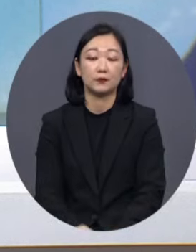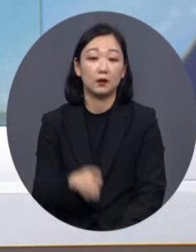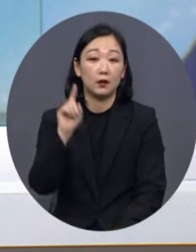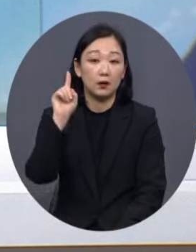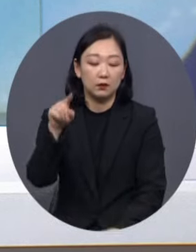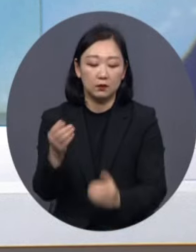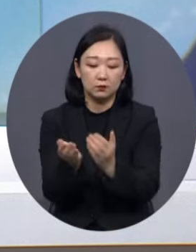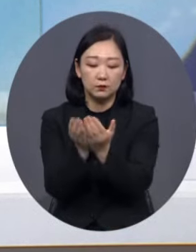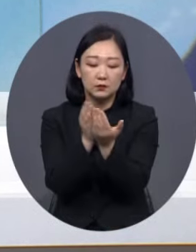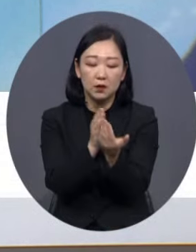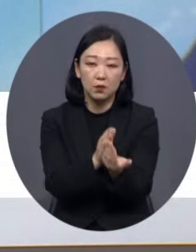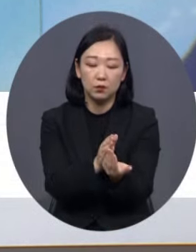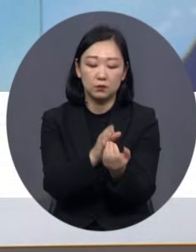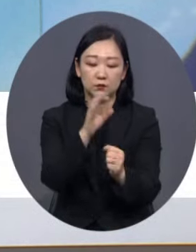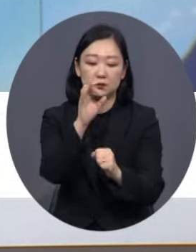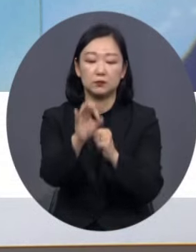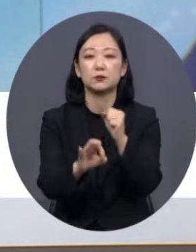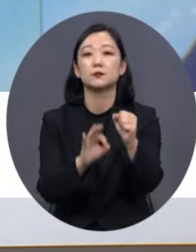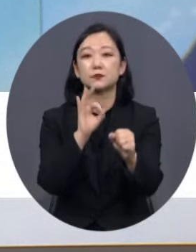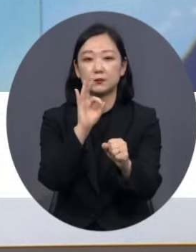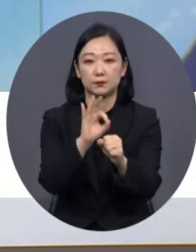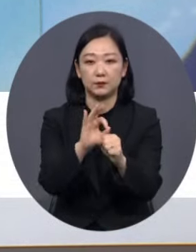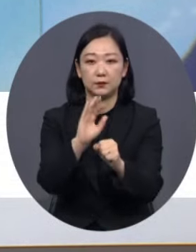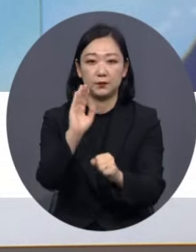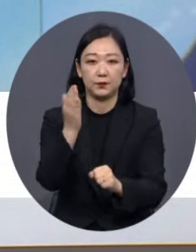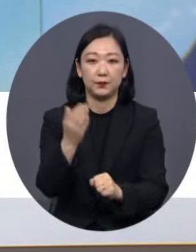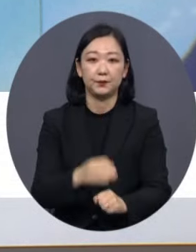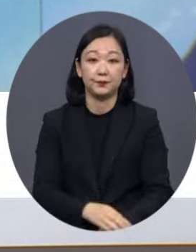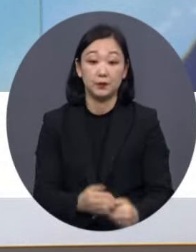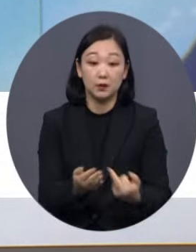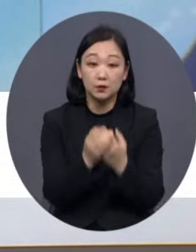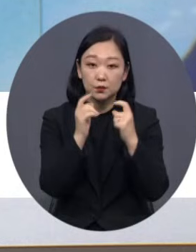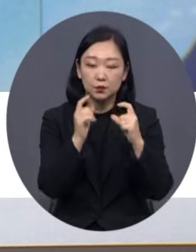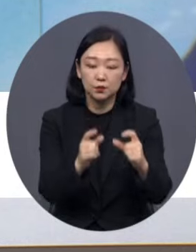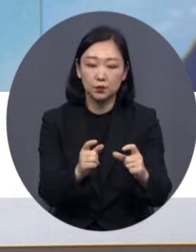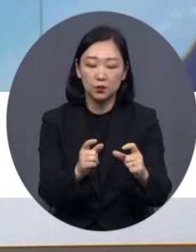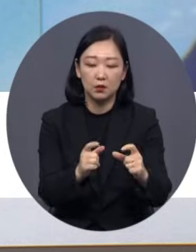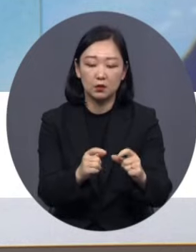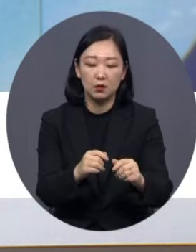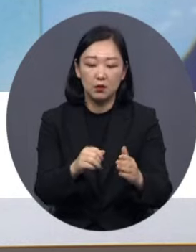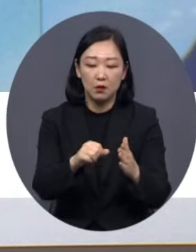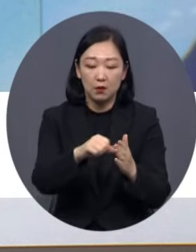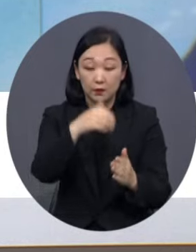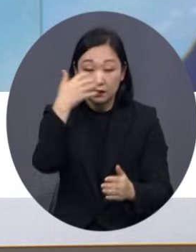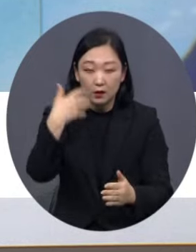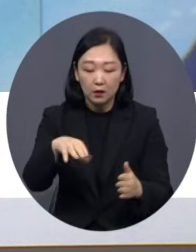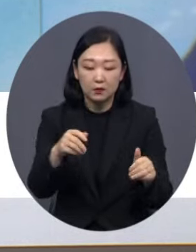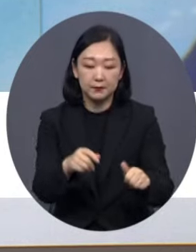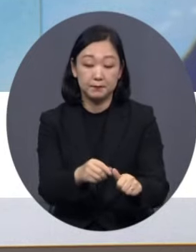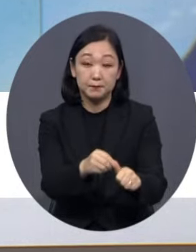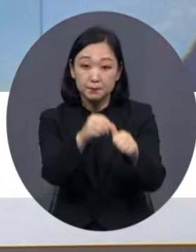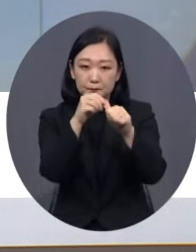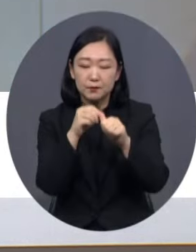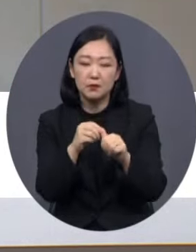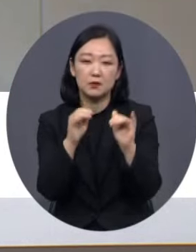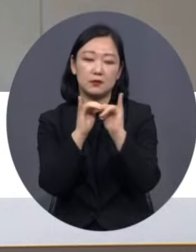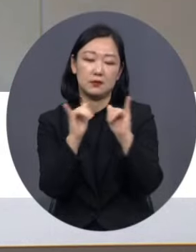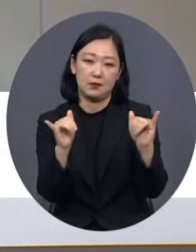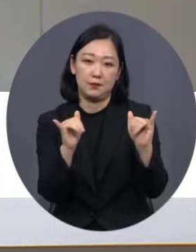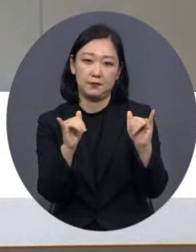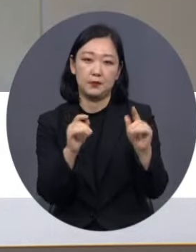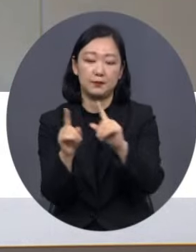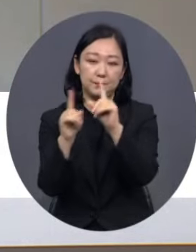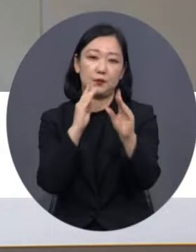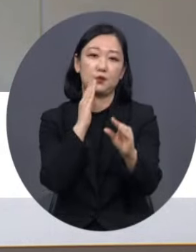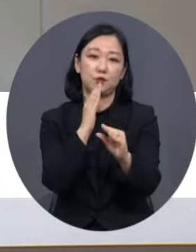내일은 세월호 참사 주입니다 제주에도 참사에서 겨우 살아난 생존자들이 살고 있는데요 지난